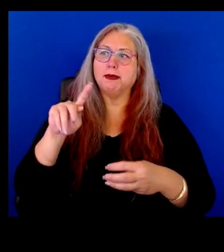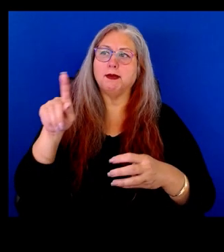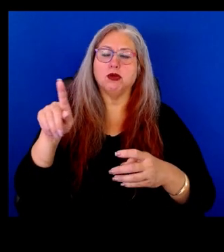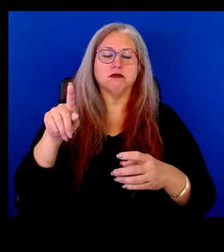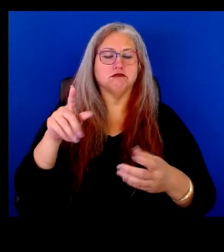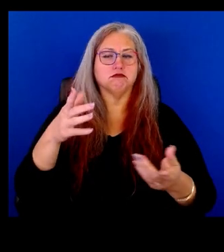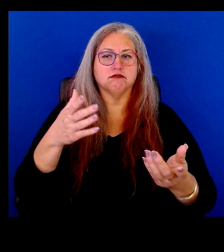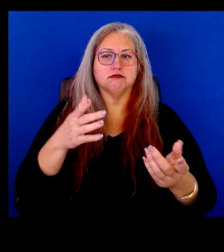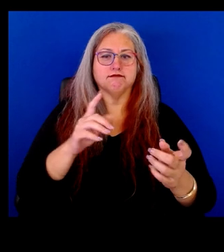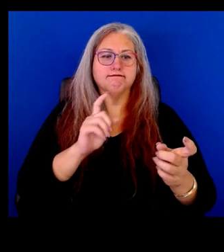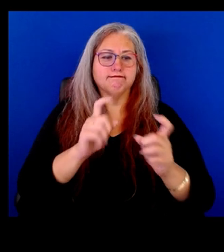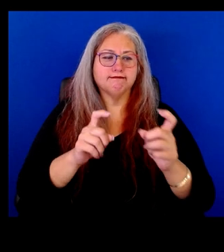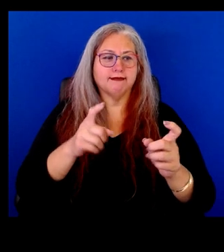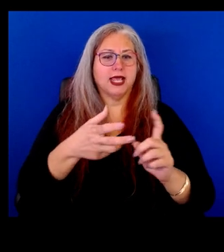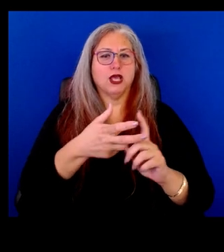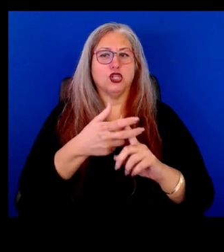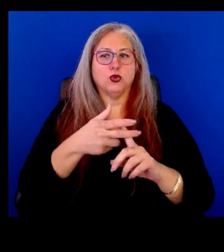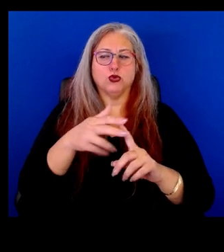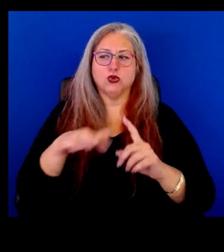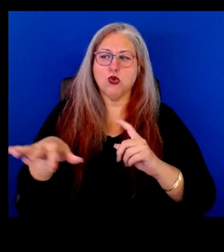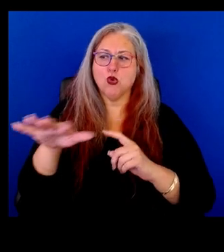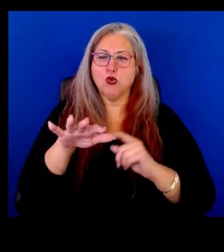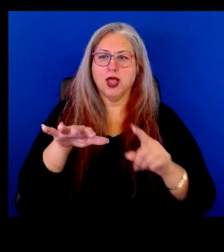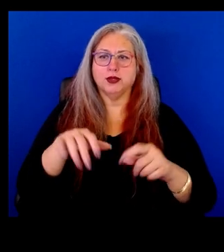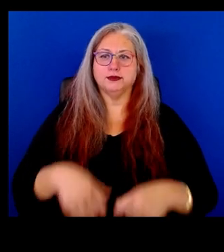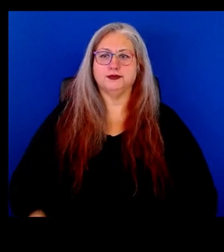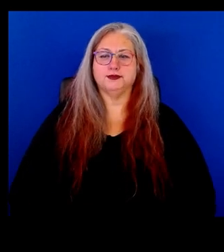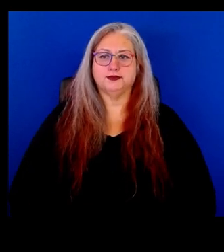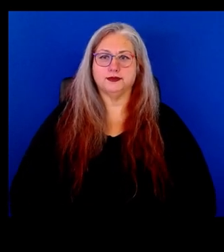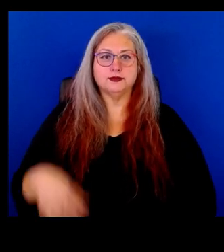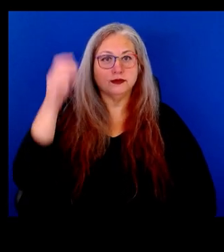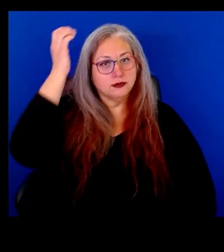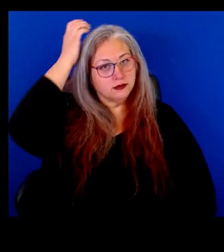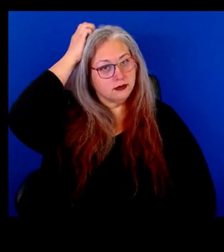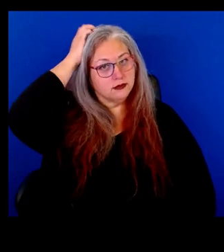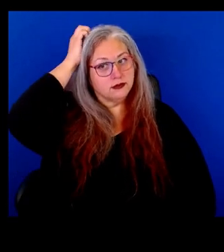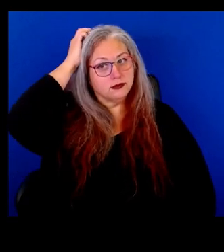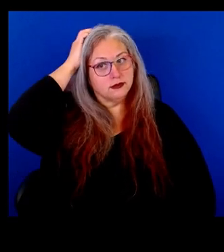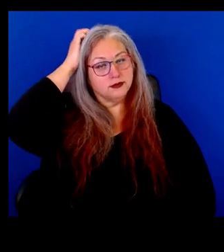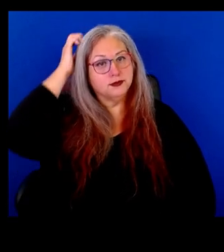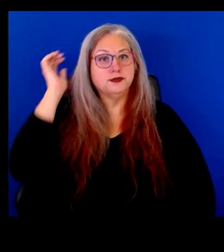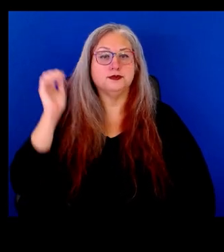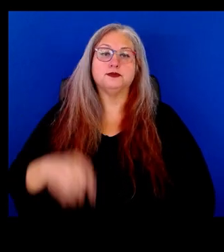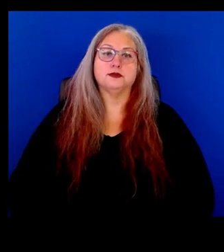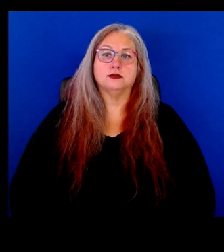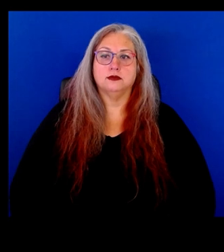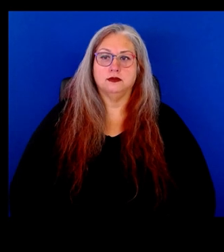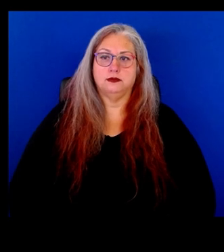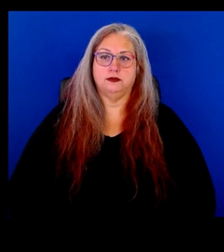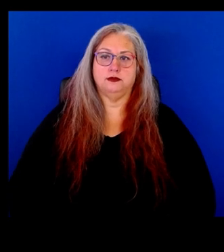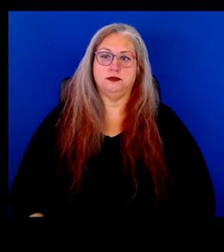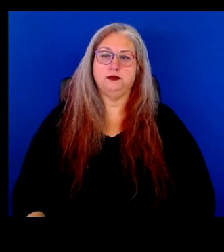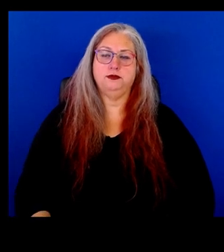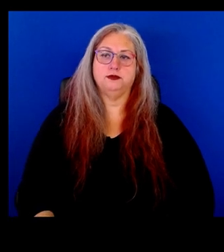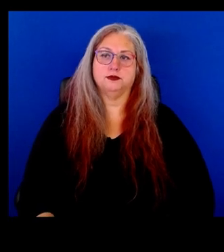were recruited around them. كنا طبعا نطبخ وجبات من